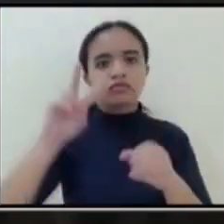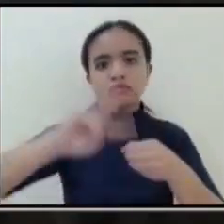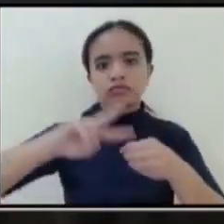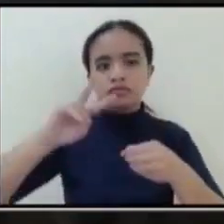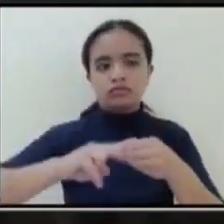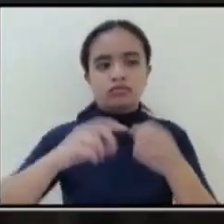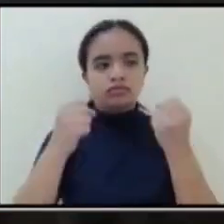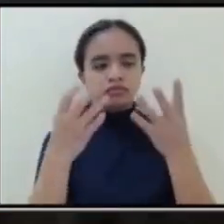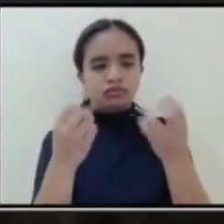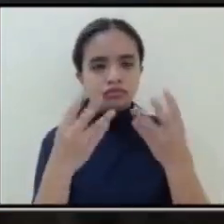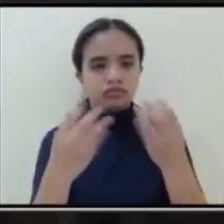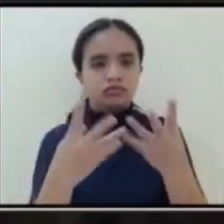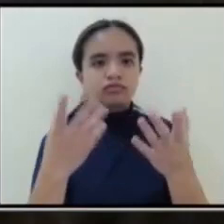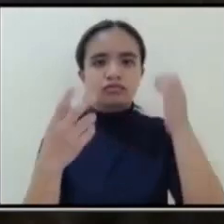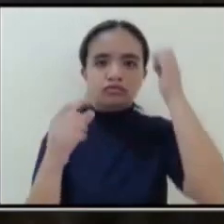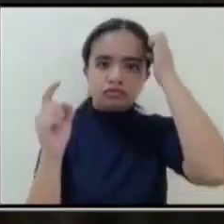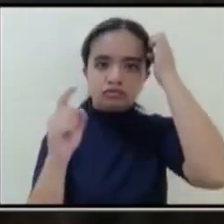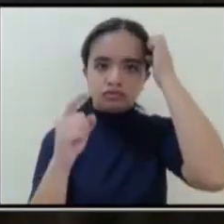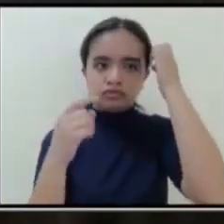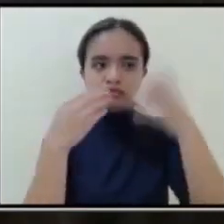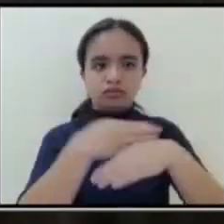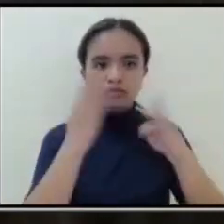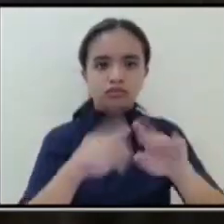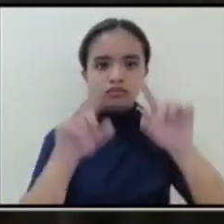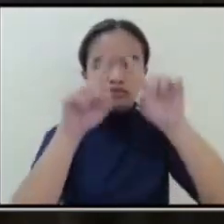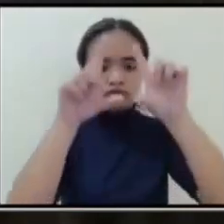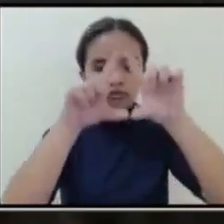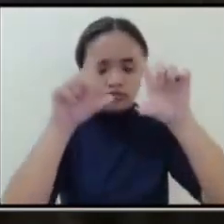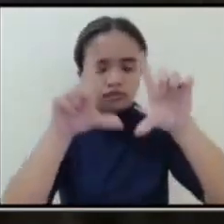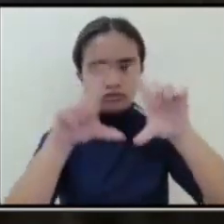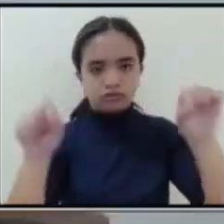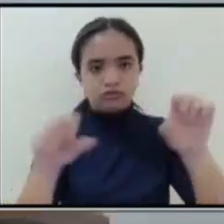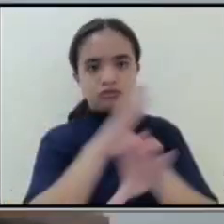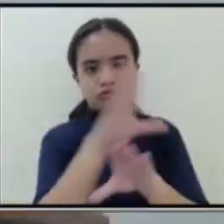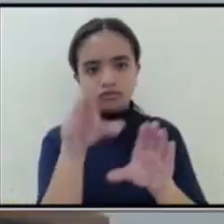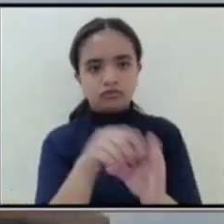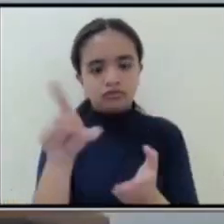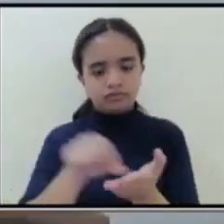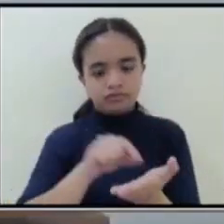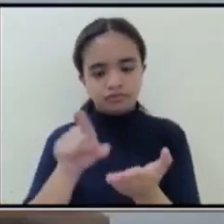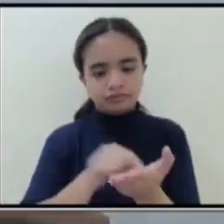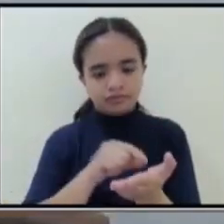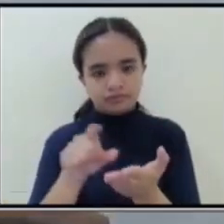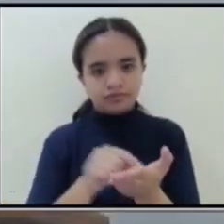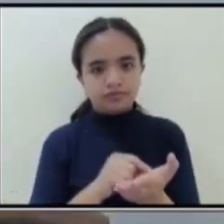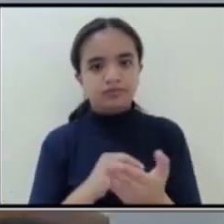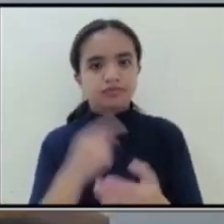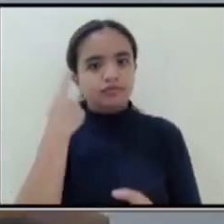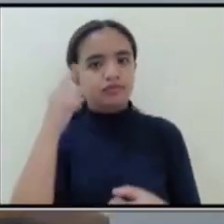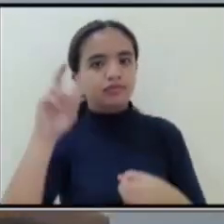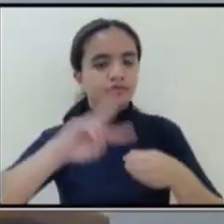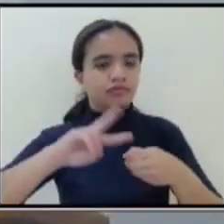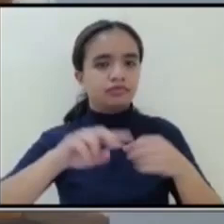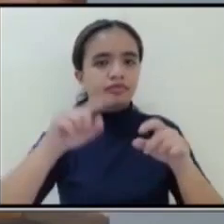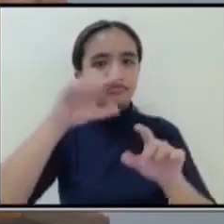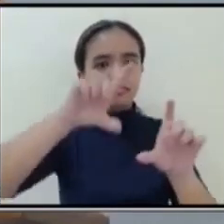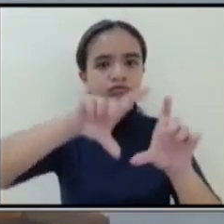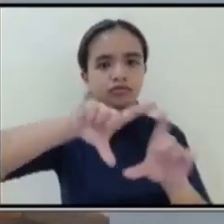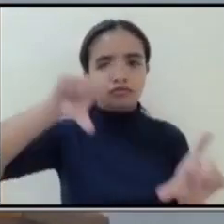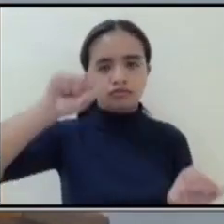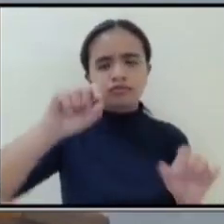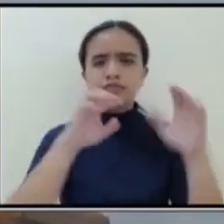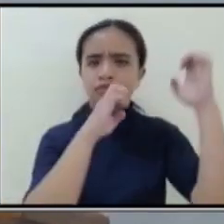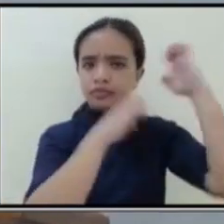ballot boxes, kasama na rin ang pag-iimprenta ng mga balota para sa eleksyon. We expected at least